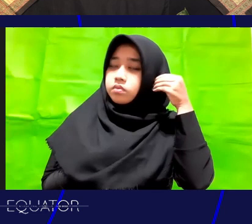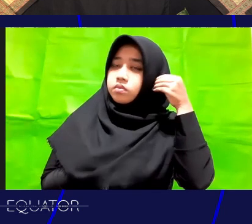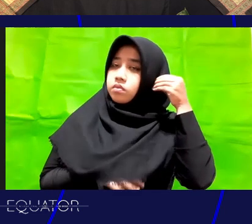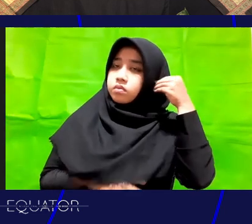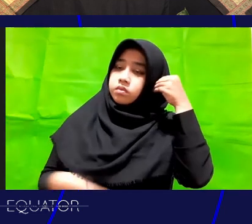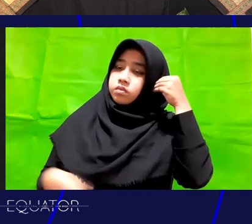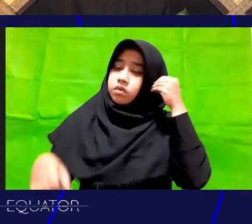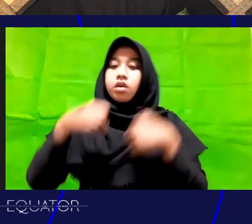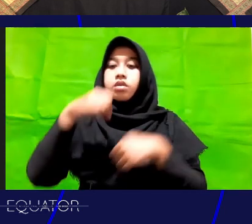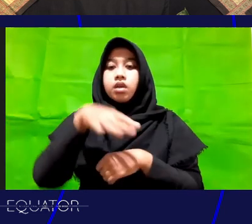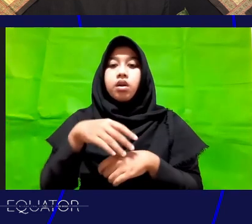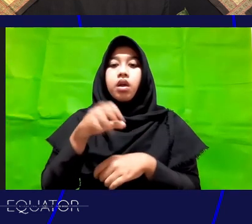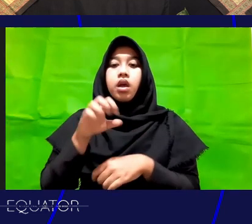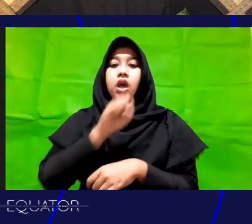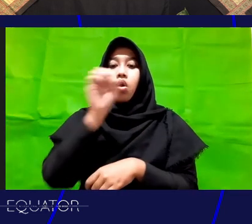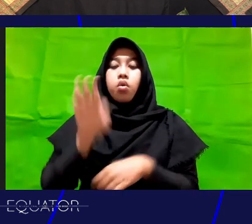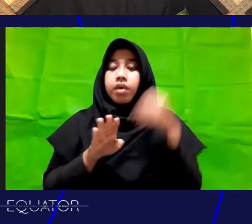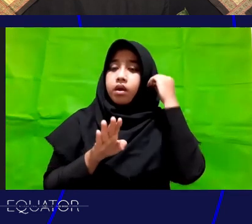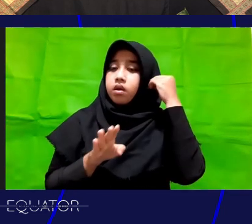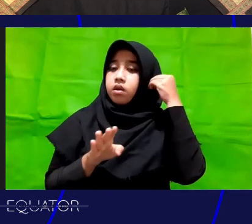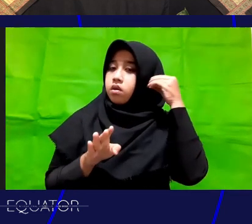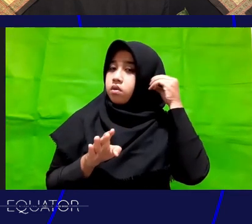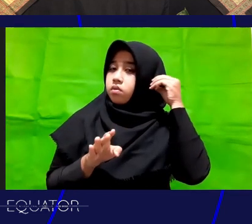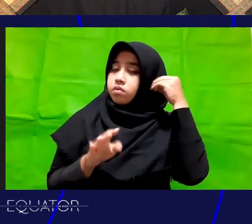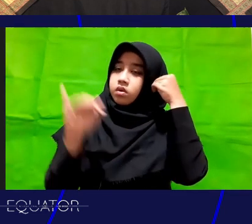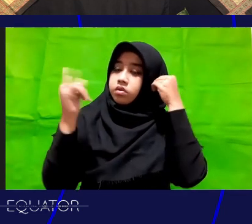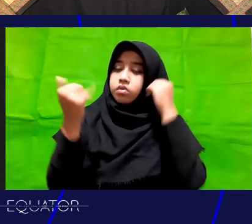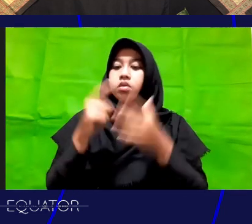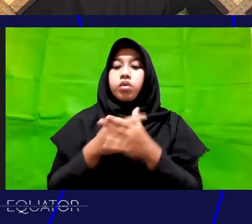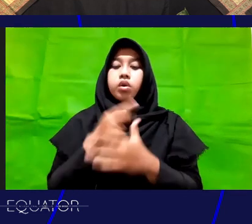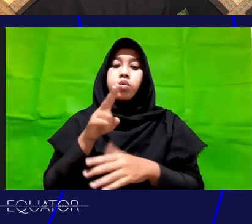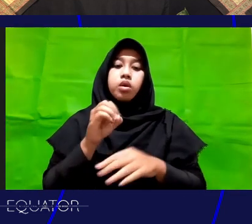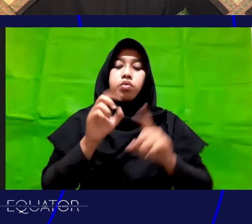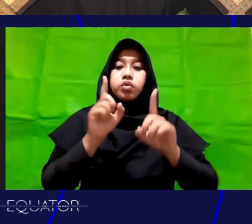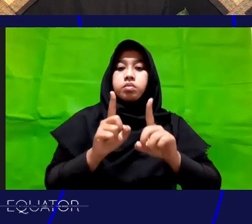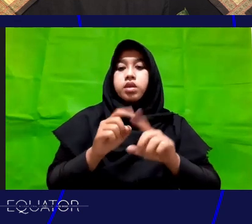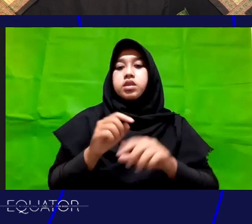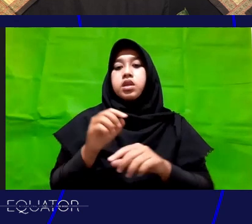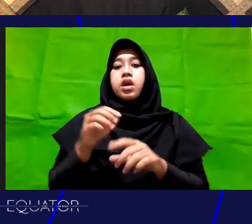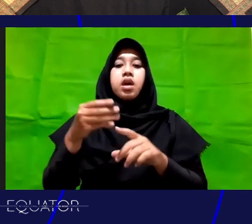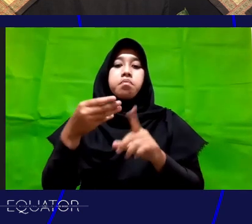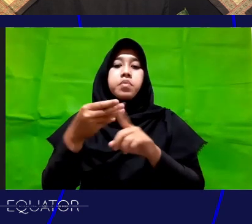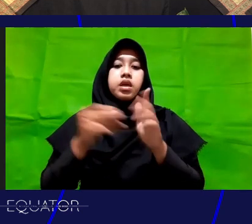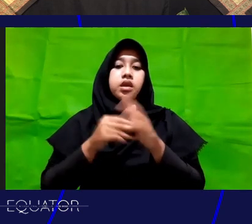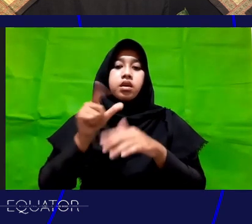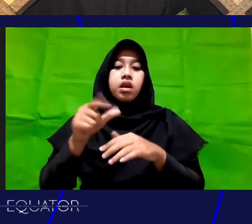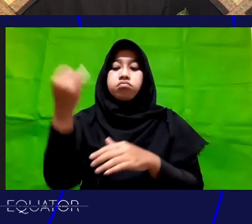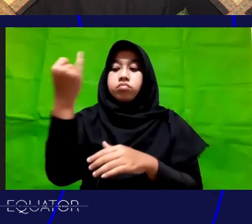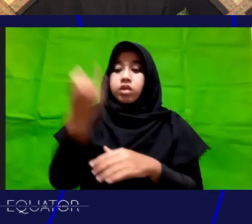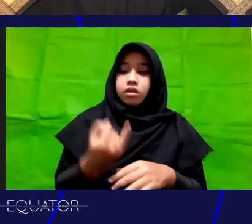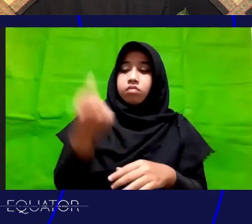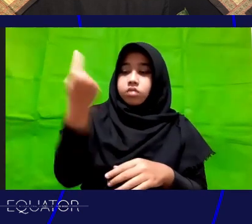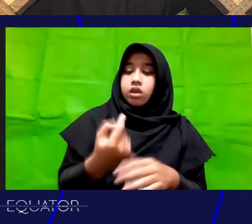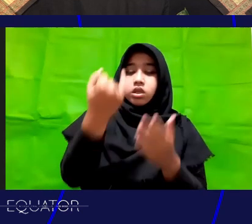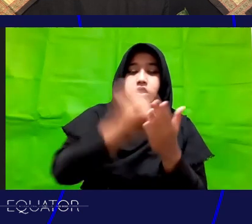misalnya. Biennale Jogja misalnya memulai tahun 2011 lewat Ekuator Biennale mendatangkan seniman dari India, lalu 2 tahun kemudian